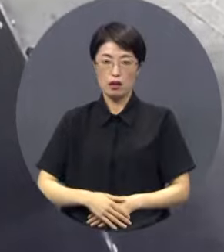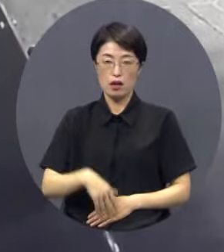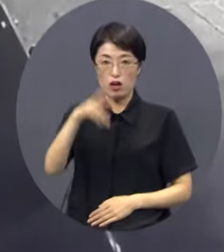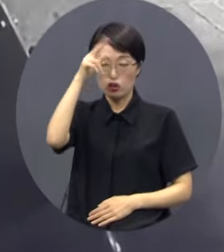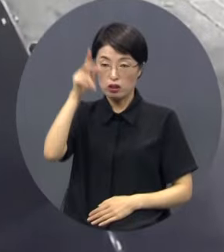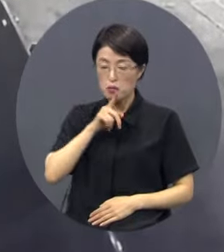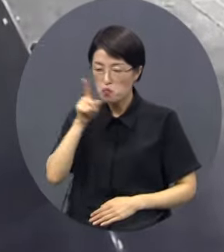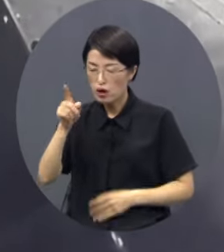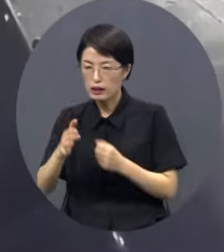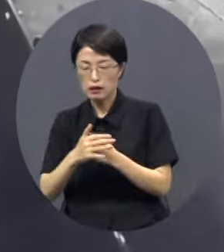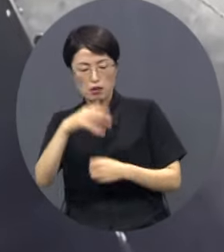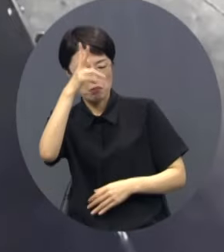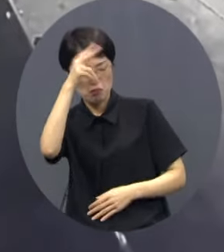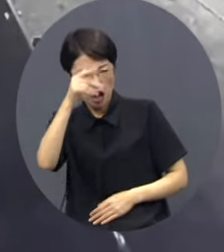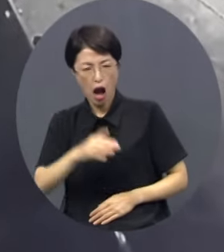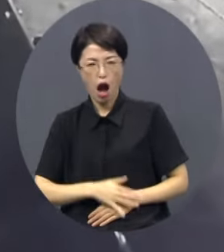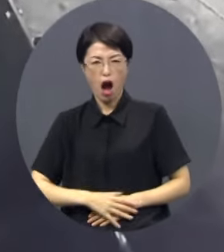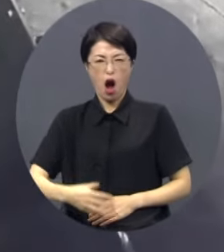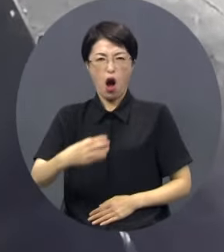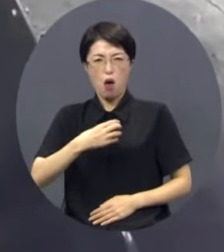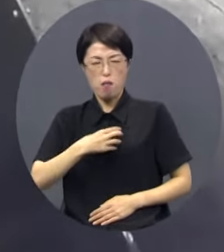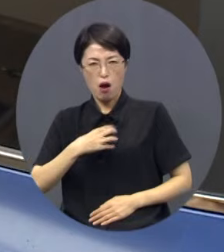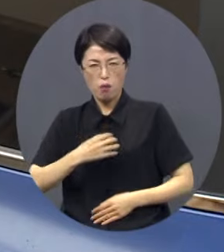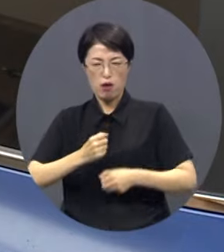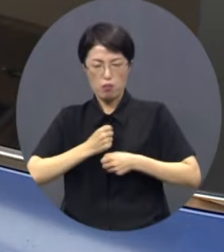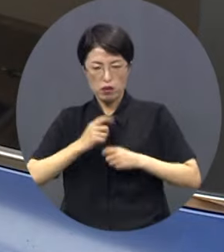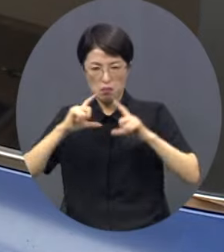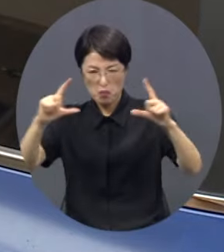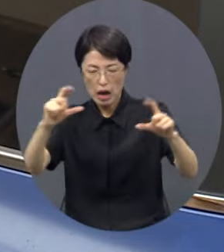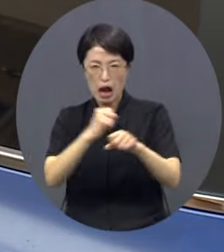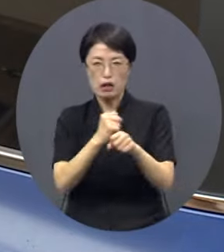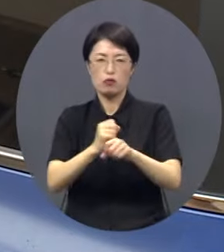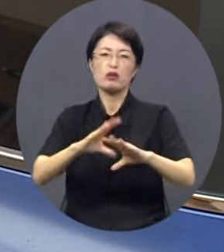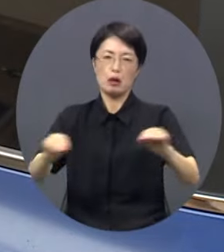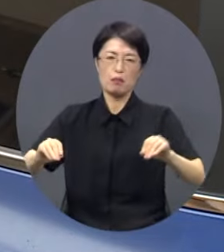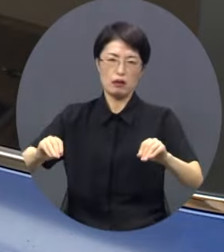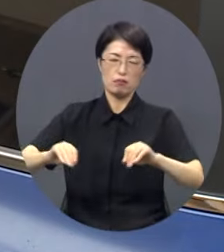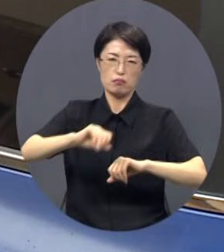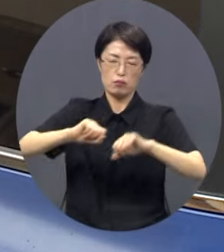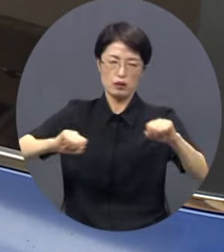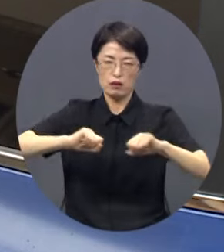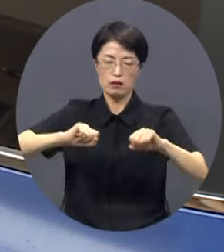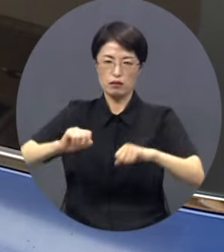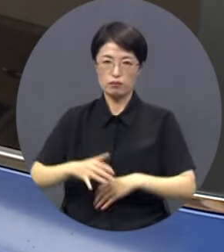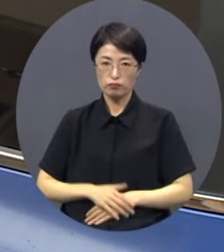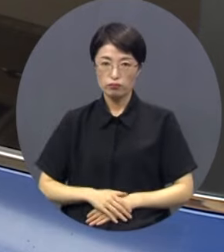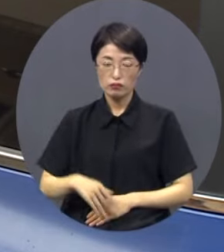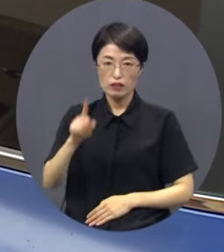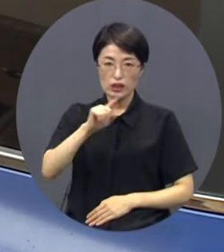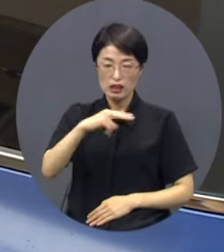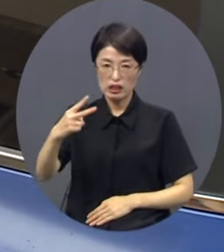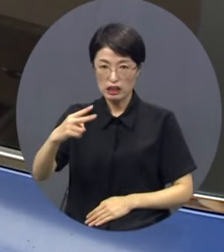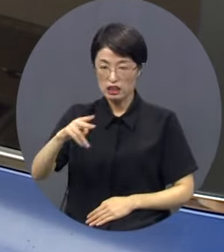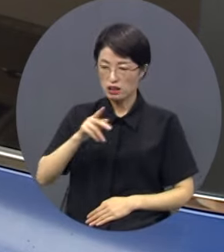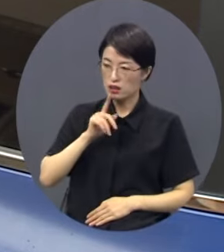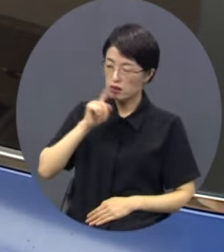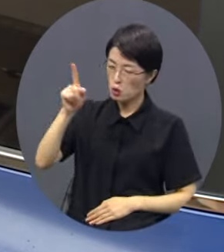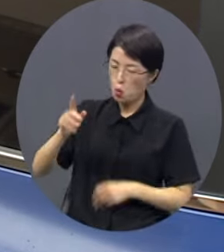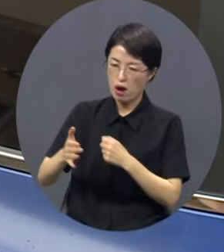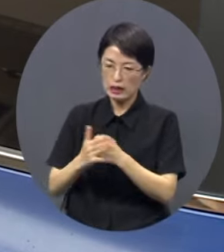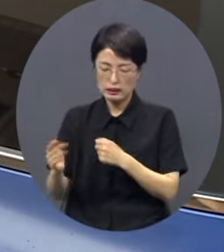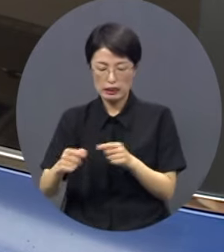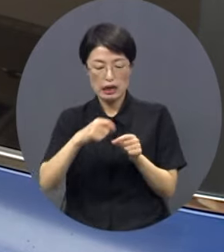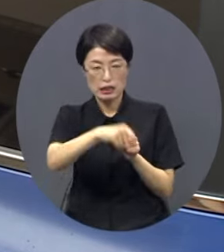최고 경계 단계를 발령하고 대응에 나섰습니다. 사건이 112에 신고되자마자 관내 2개 지구대에서 가용할 수